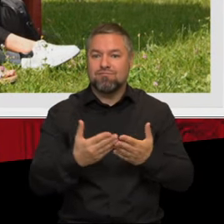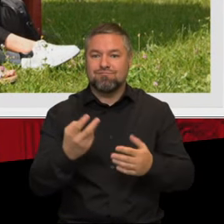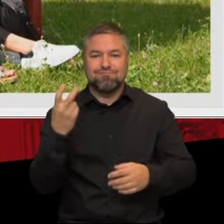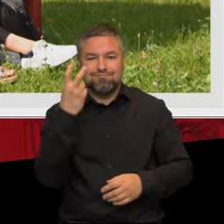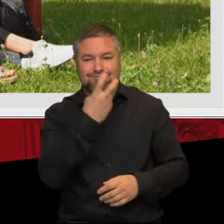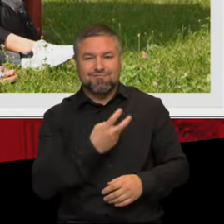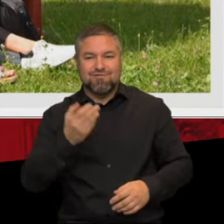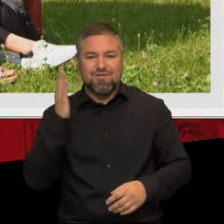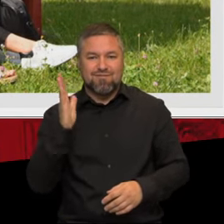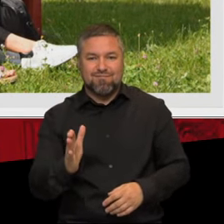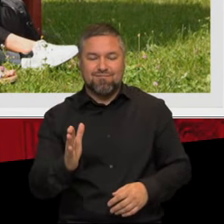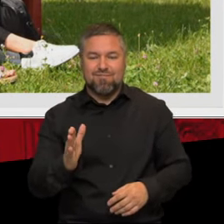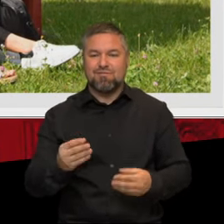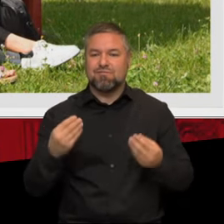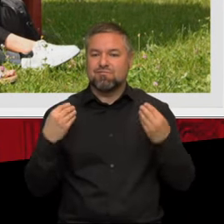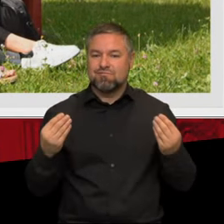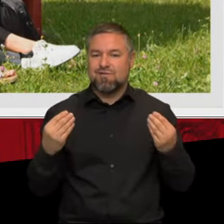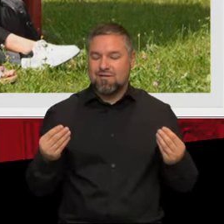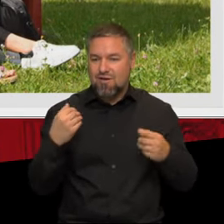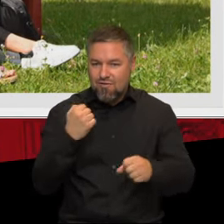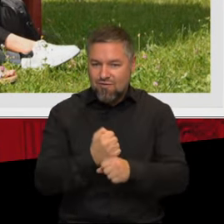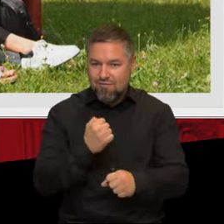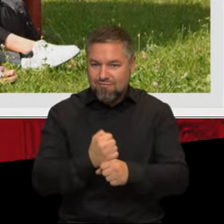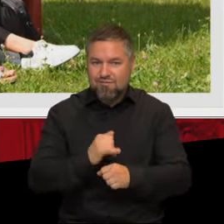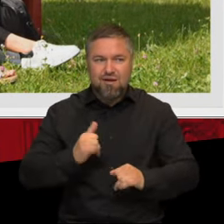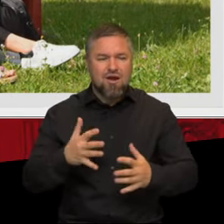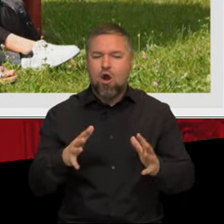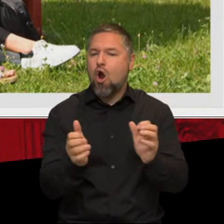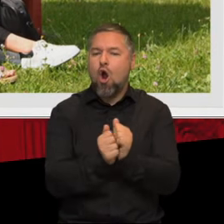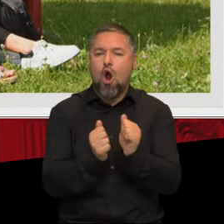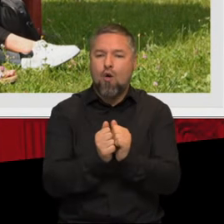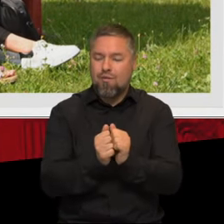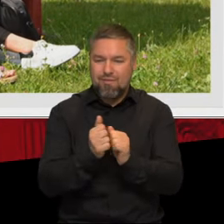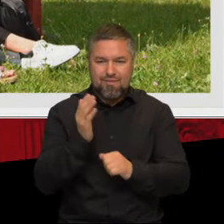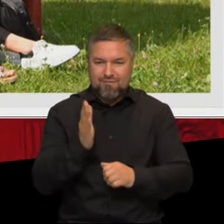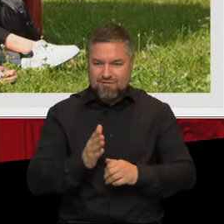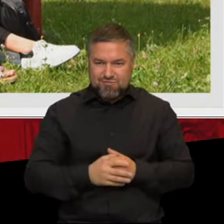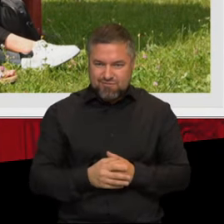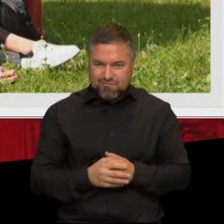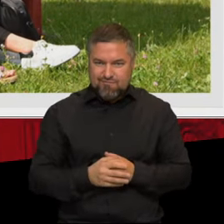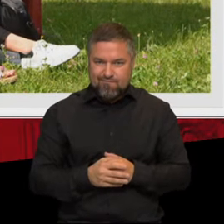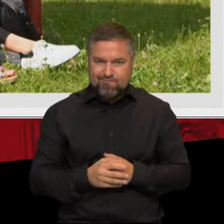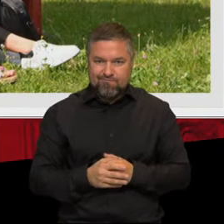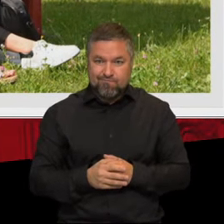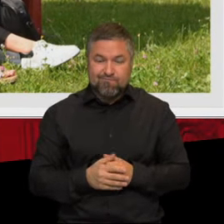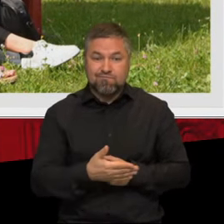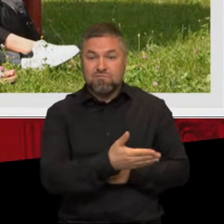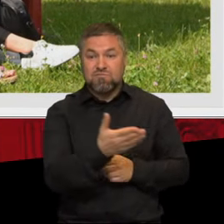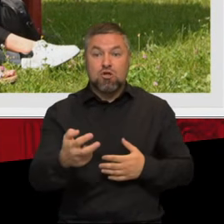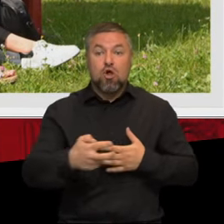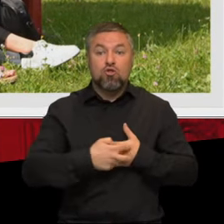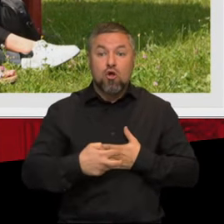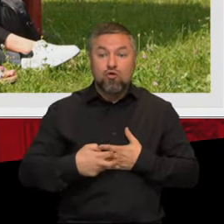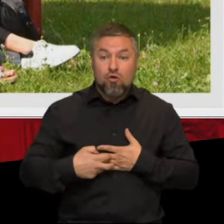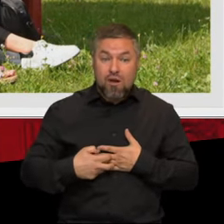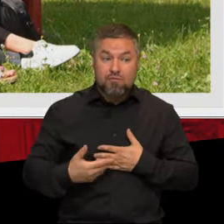ciekawa, inspirująca praca, jakąkolwiek by ona nie była. Drodzy